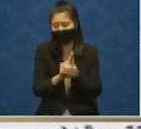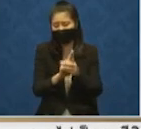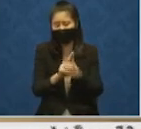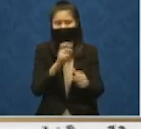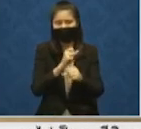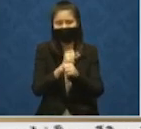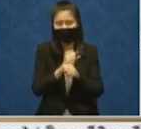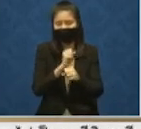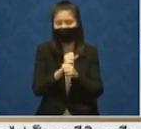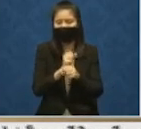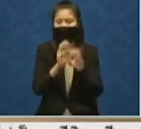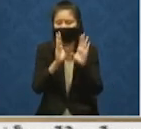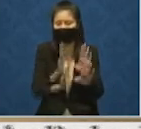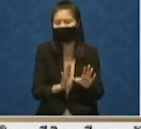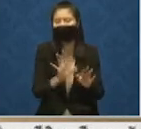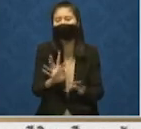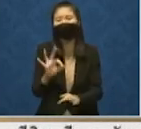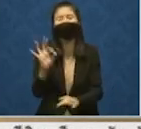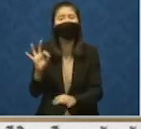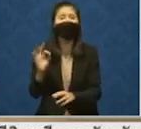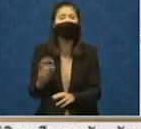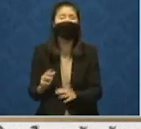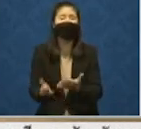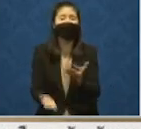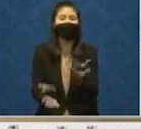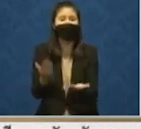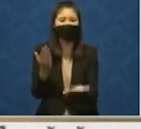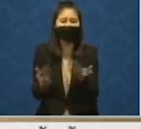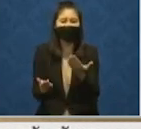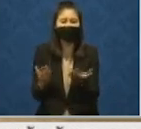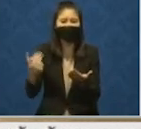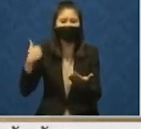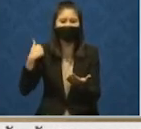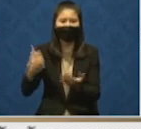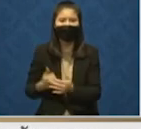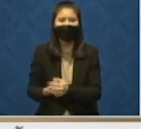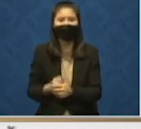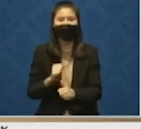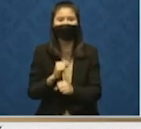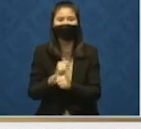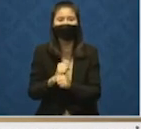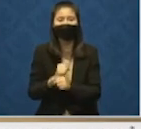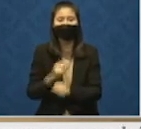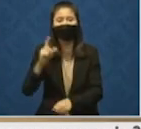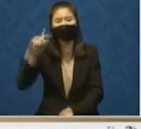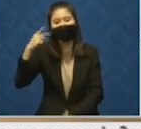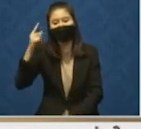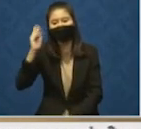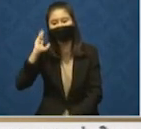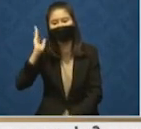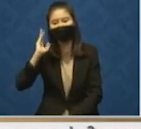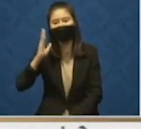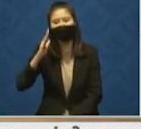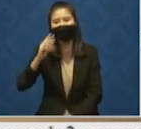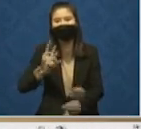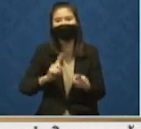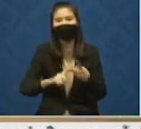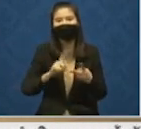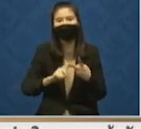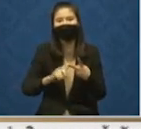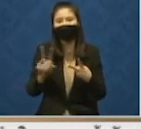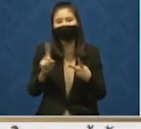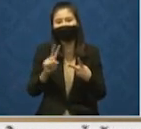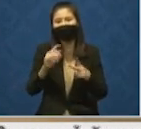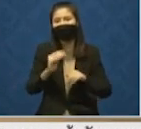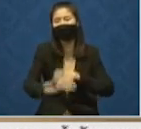รัฐมนตรีให้ด้วยและไม่ใช่เงินแค่ 200ล้านบาทเรื่องมีแค่นี้ค่ะเพราะฉะนั้นคุณอิสระอยากให้ทุกฝ่ายเลิกวิพากษ์วิจารณ์โดยไม่